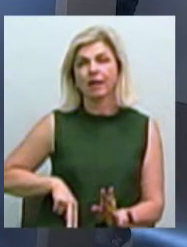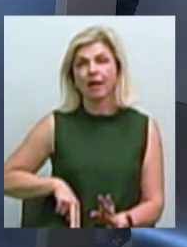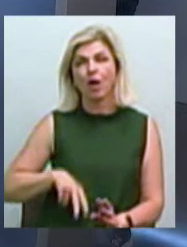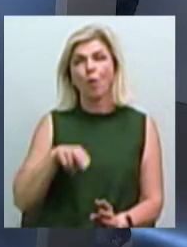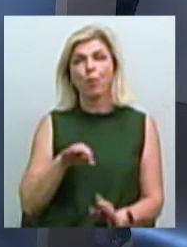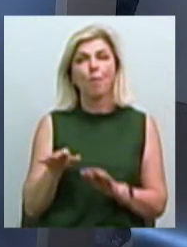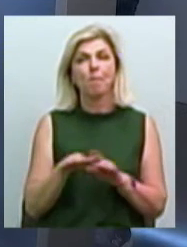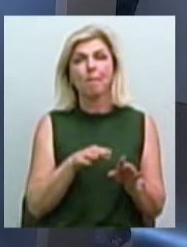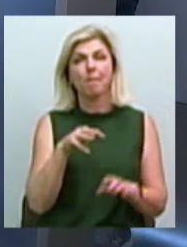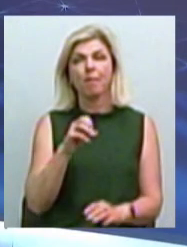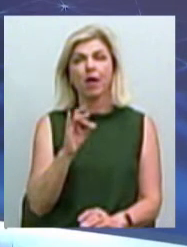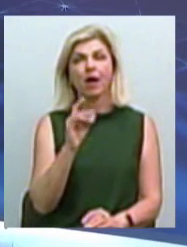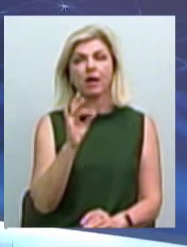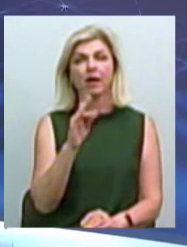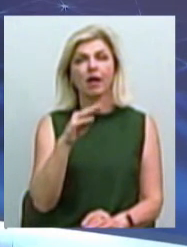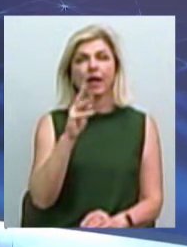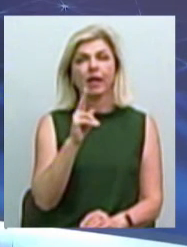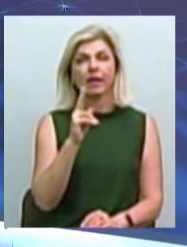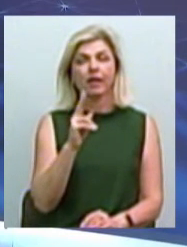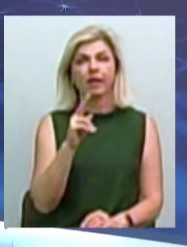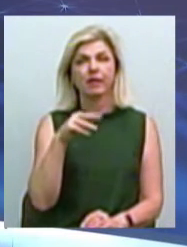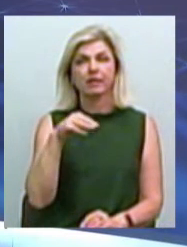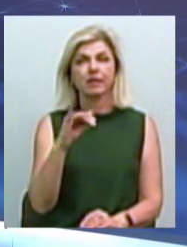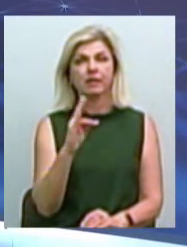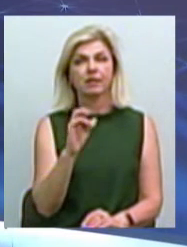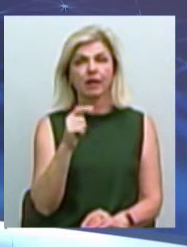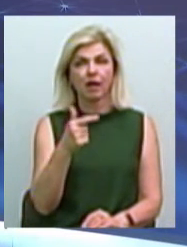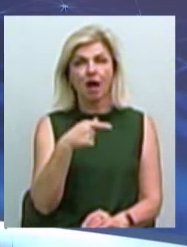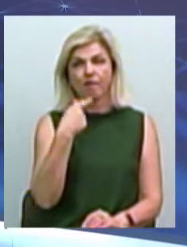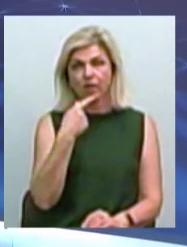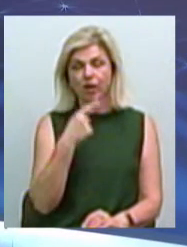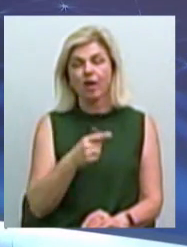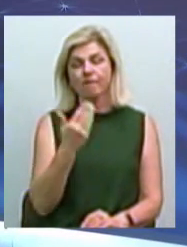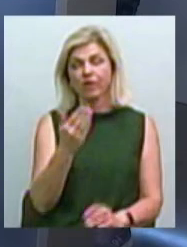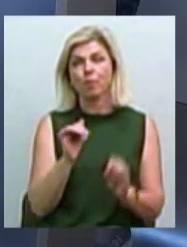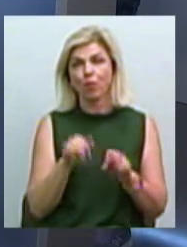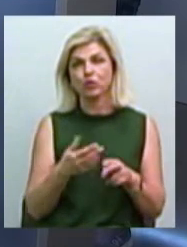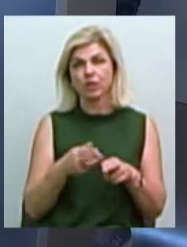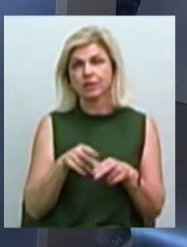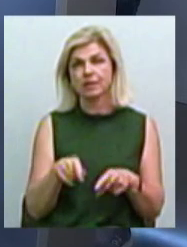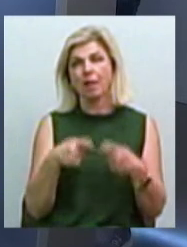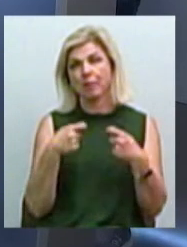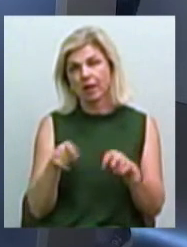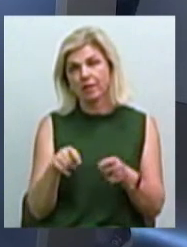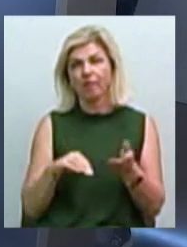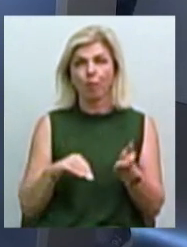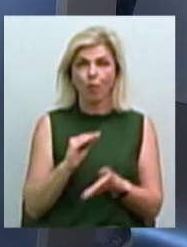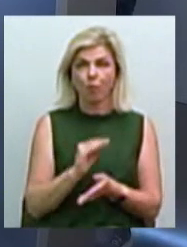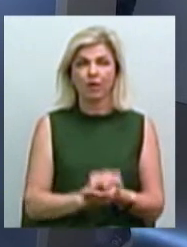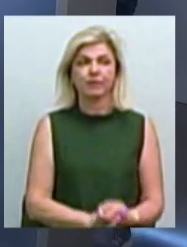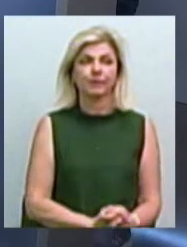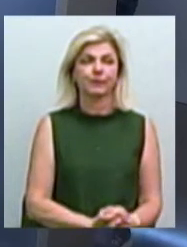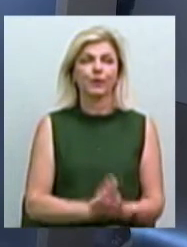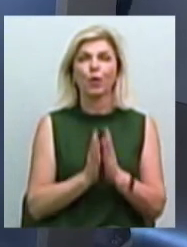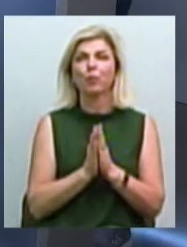экономике, говорили, вы будете у этих покупать, этим продавать. Приклад можете назвать? Ну, вы знаете, наверное, тогда мы с вами